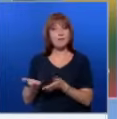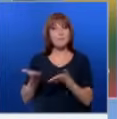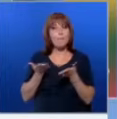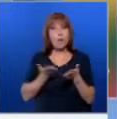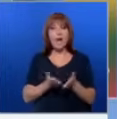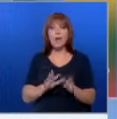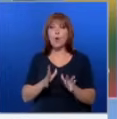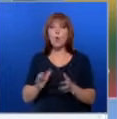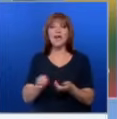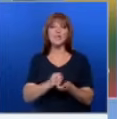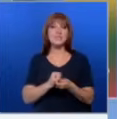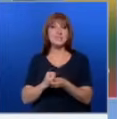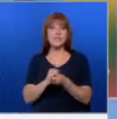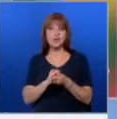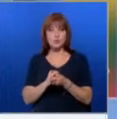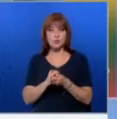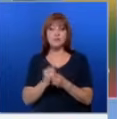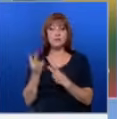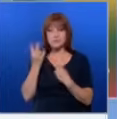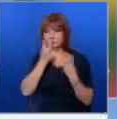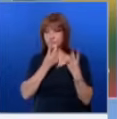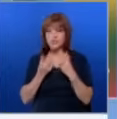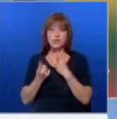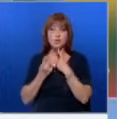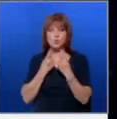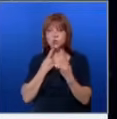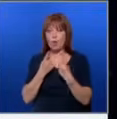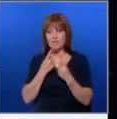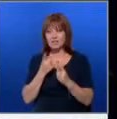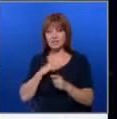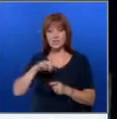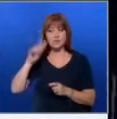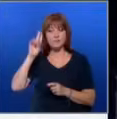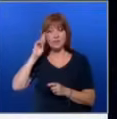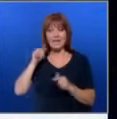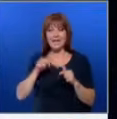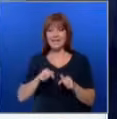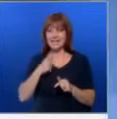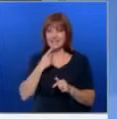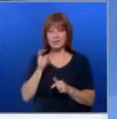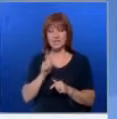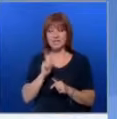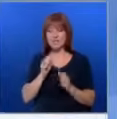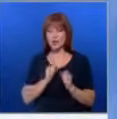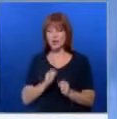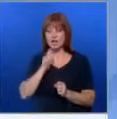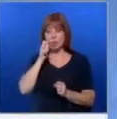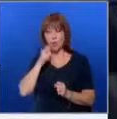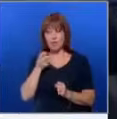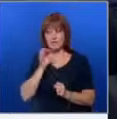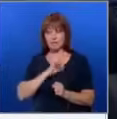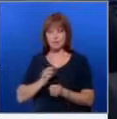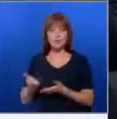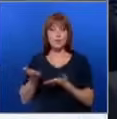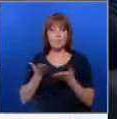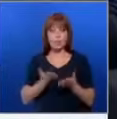тогава, когато съюзниците са единодушни и условията са изпълнени. И тази година не се очаква Украйна да получи покана.